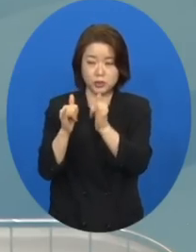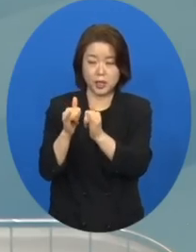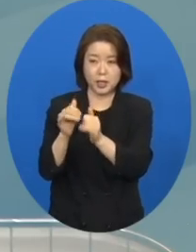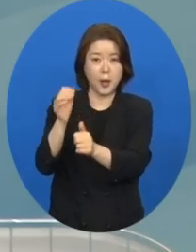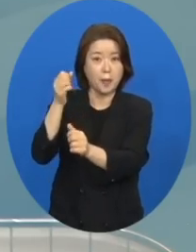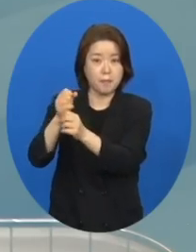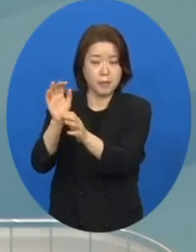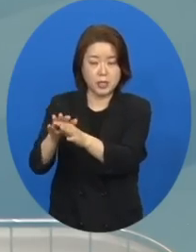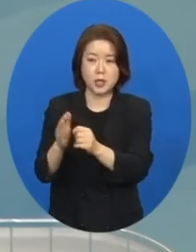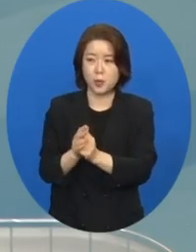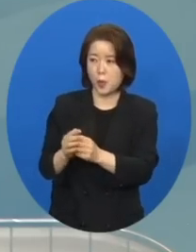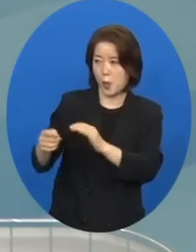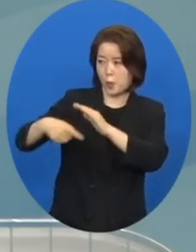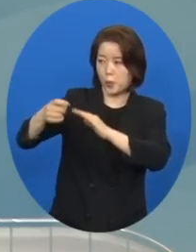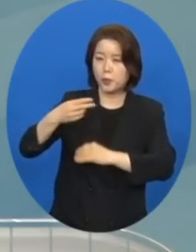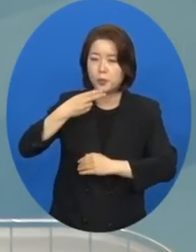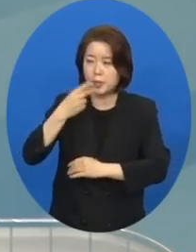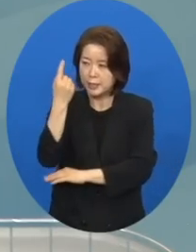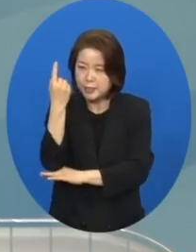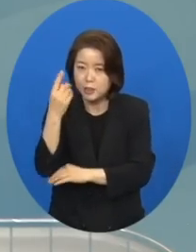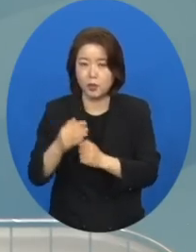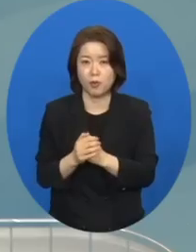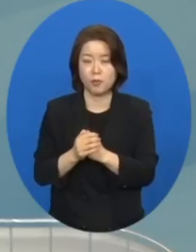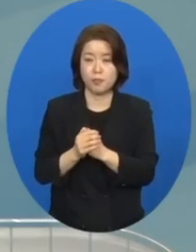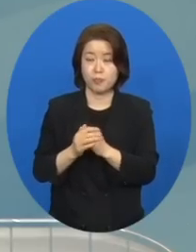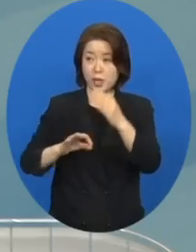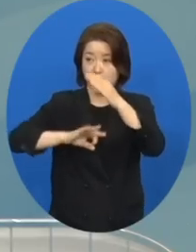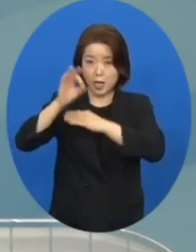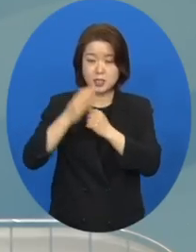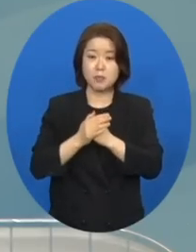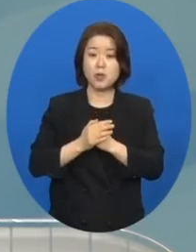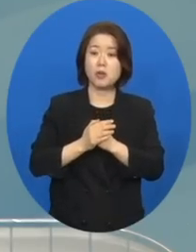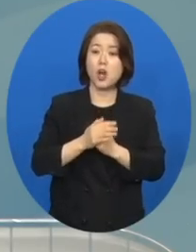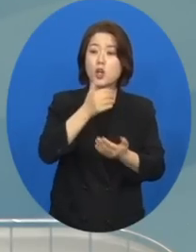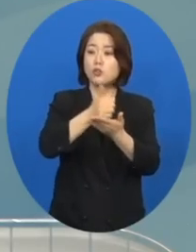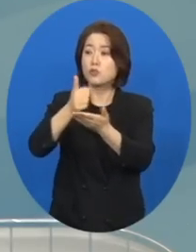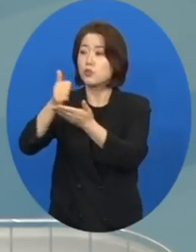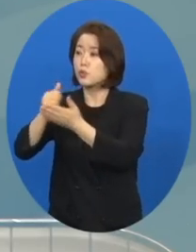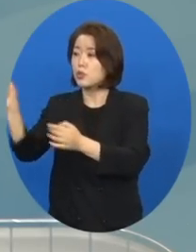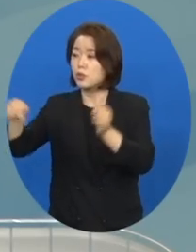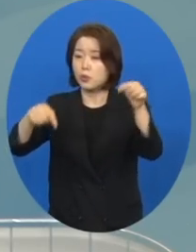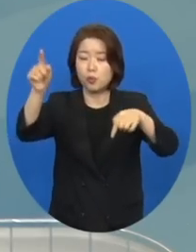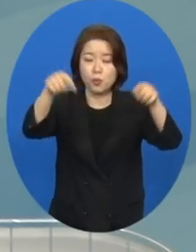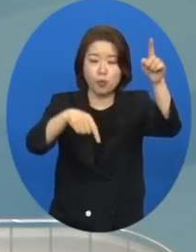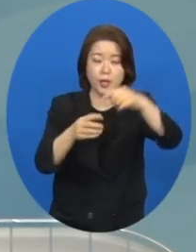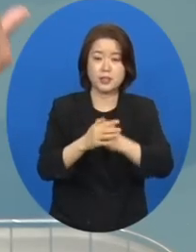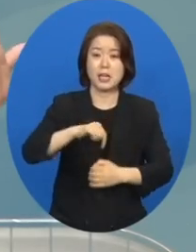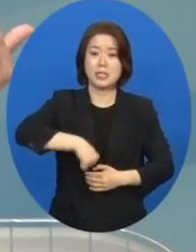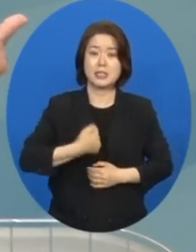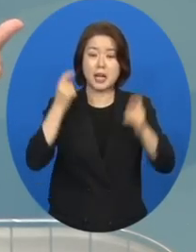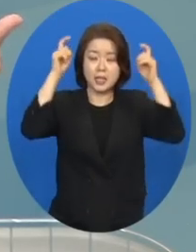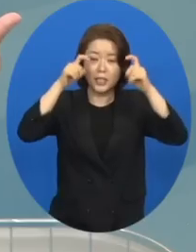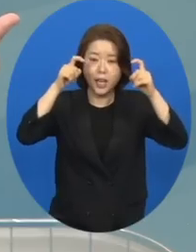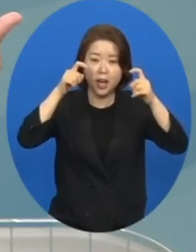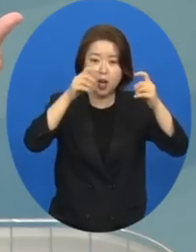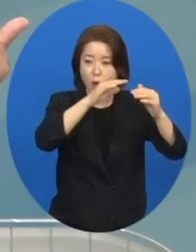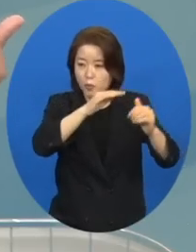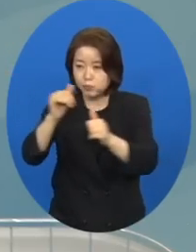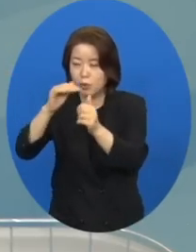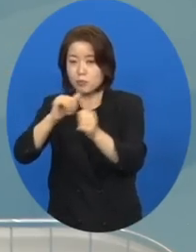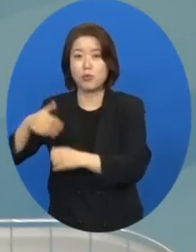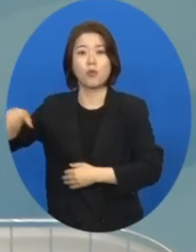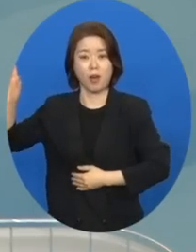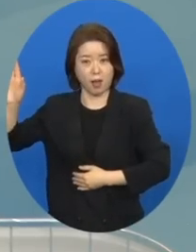지키게 해요 그리고 아침이 되면 다시 목자가 와서 각 자기의 양들을 데리고 나가는 거예요